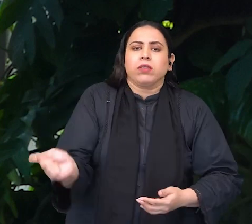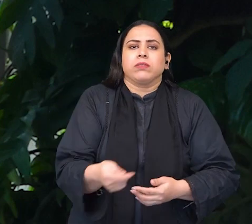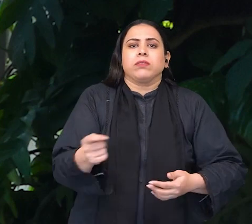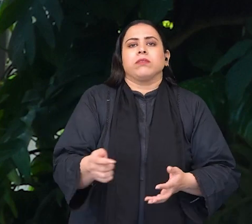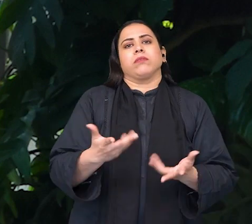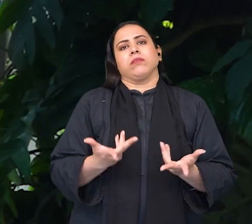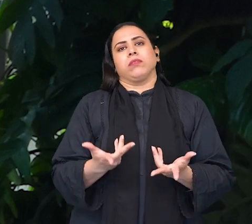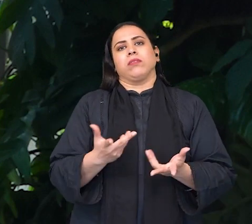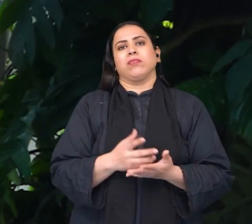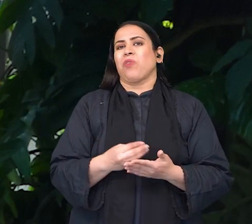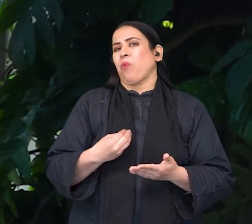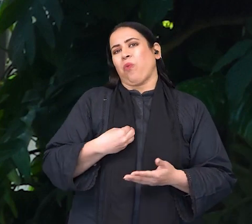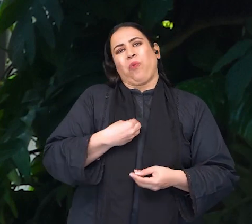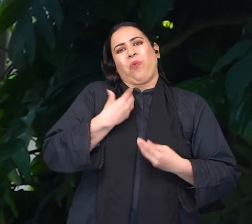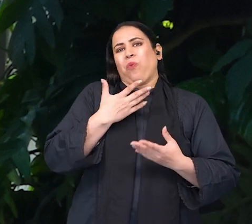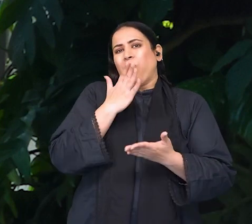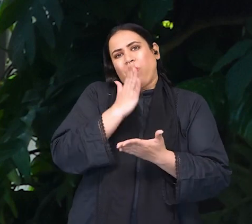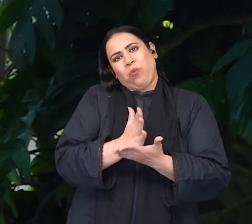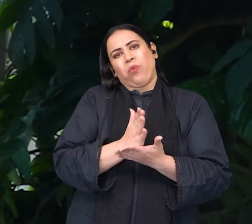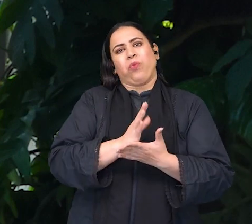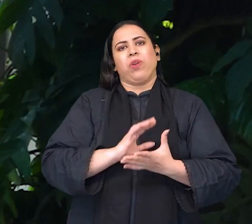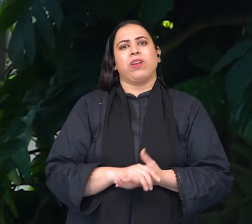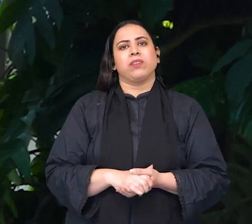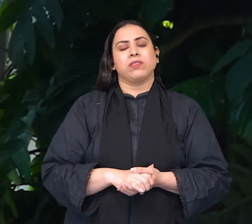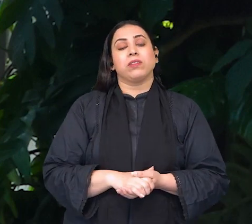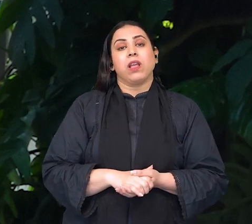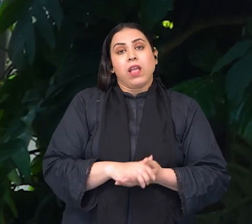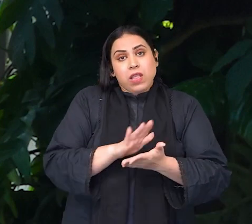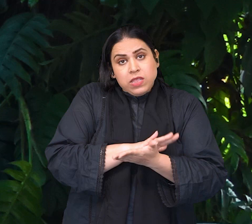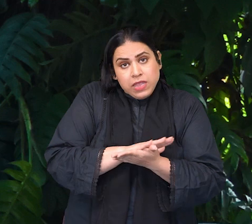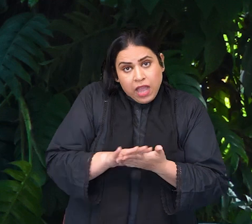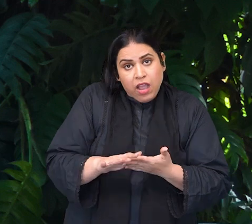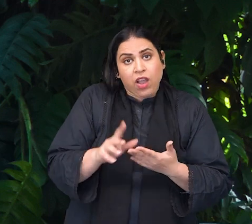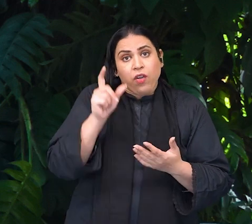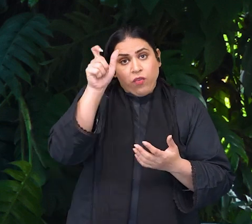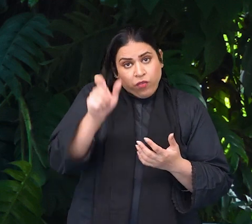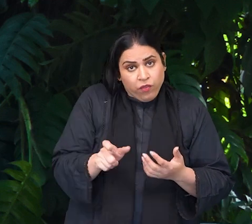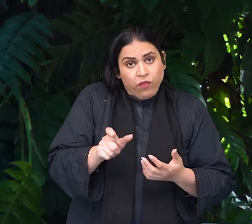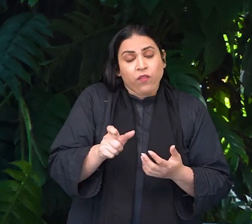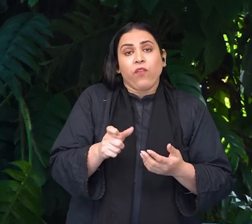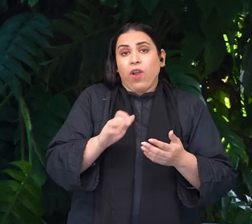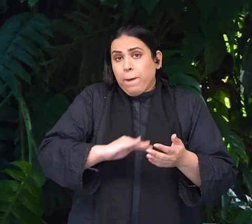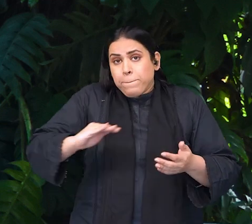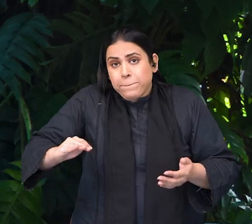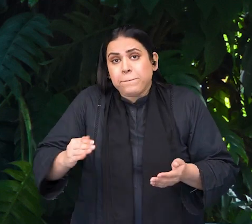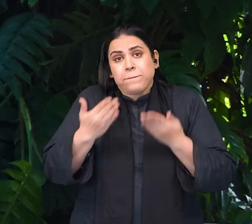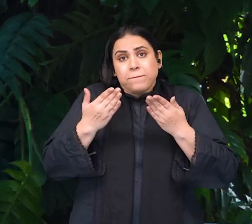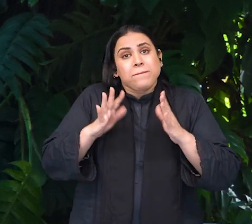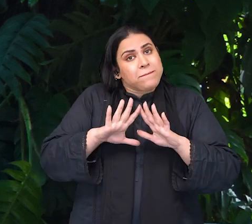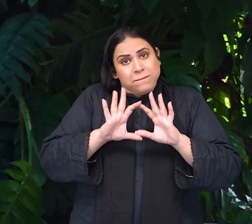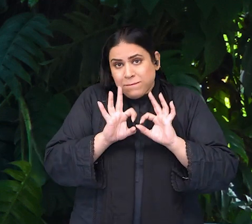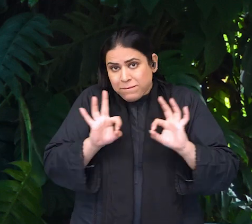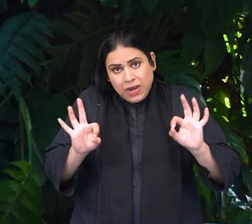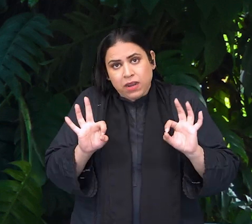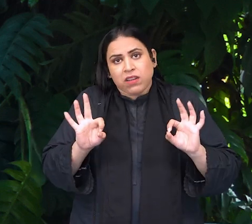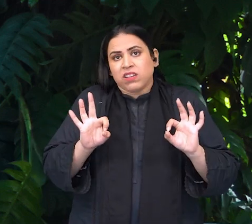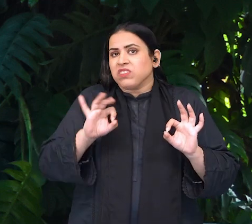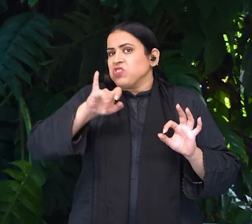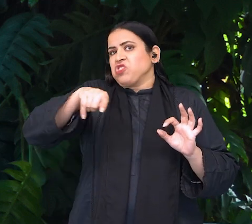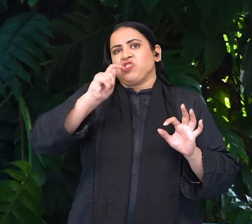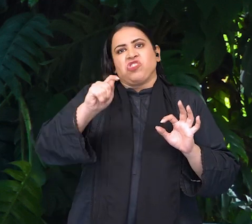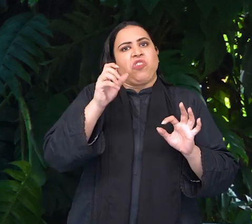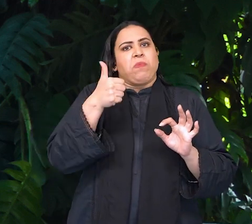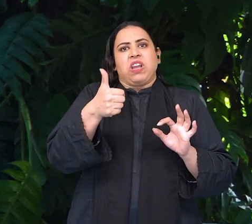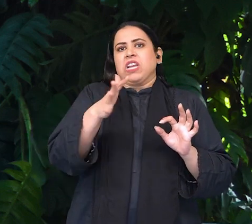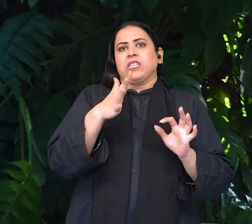जस्ट डिनाइंग देम डिग्निटी, बट वो उनकी खुशहाली का रास्ता भी रोक रही है। सैनिटेशन वर्कर्स के बच्चे अगर पढ़ भी जाते हैं तो वो अच्छी